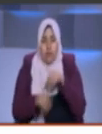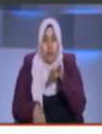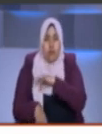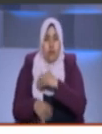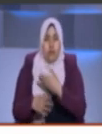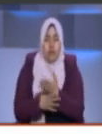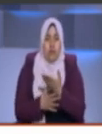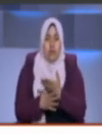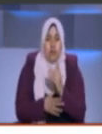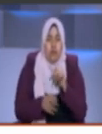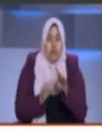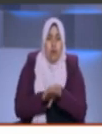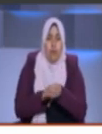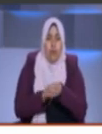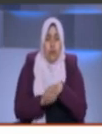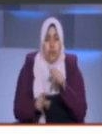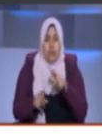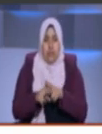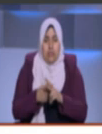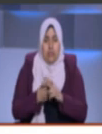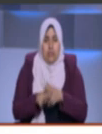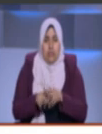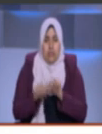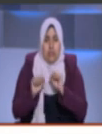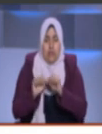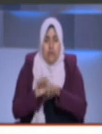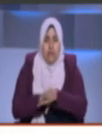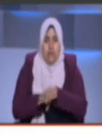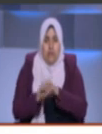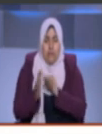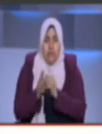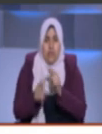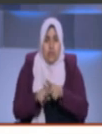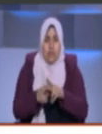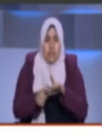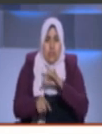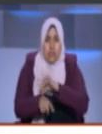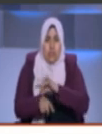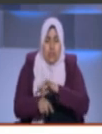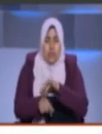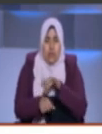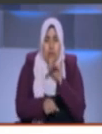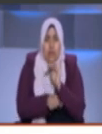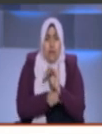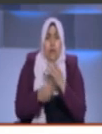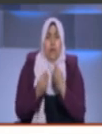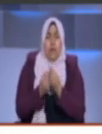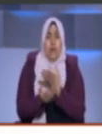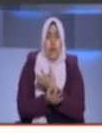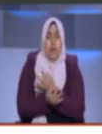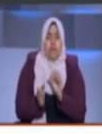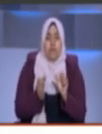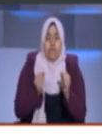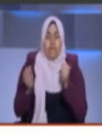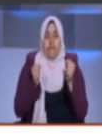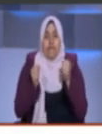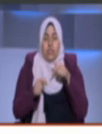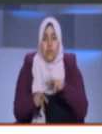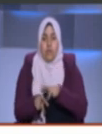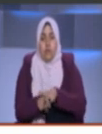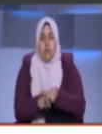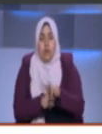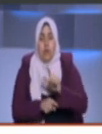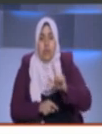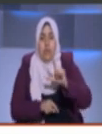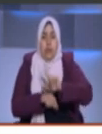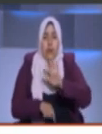أو المنتجات الصناعية في مجال الصحة وبين شد وجذر ومحاولة معاقبة الاتحاد الأوروبي